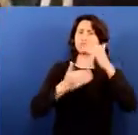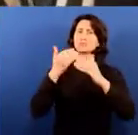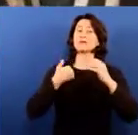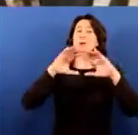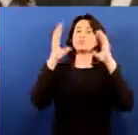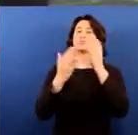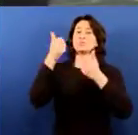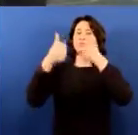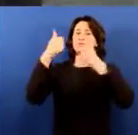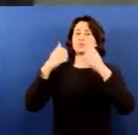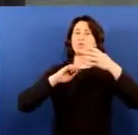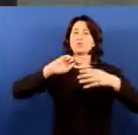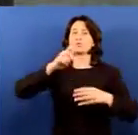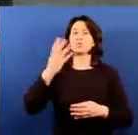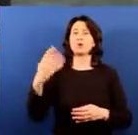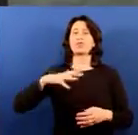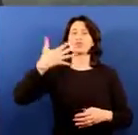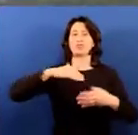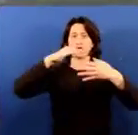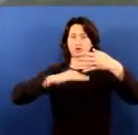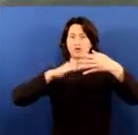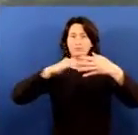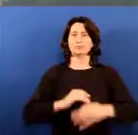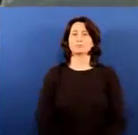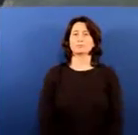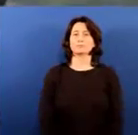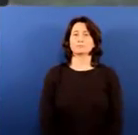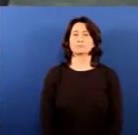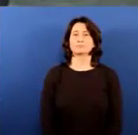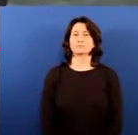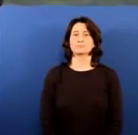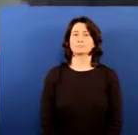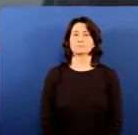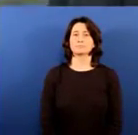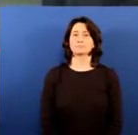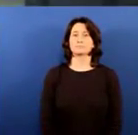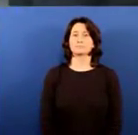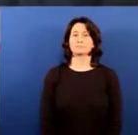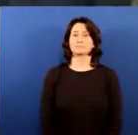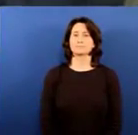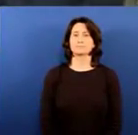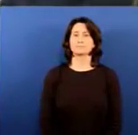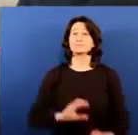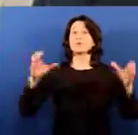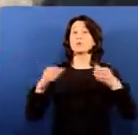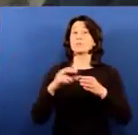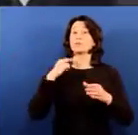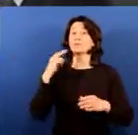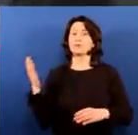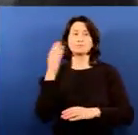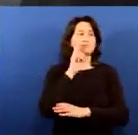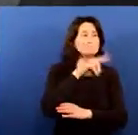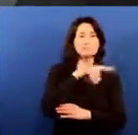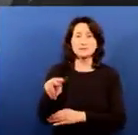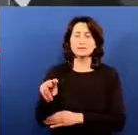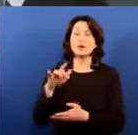zen. Presidenteak nabarmendu zuenez, Iberdrola asko hasi da bere historia luzean zehar. Nazioartean ere zabaldu da